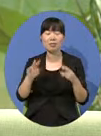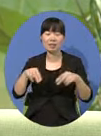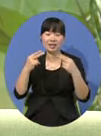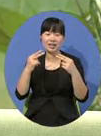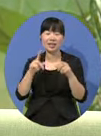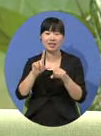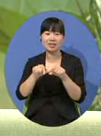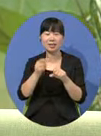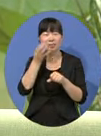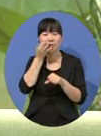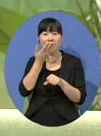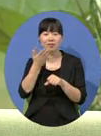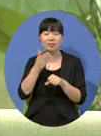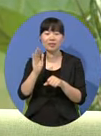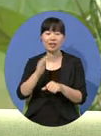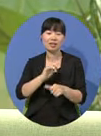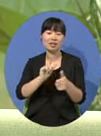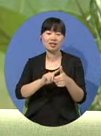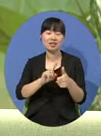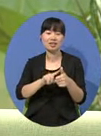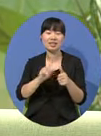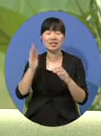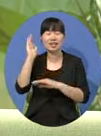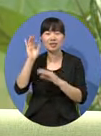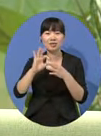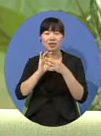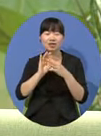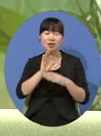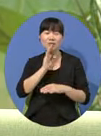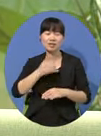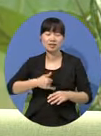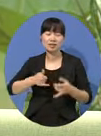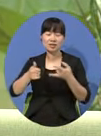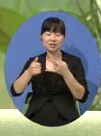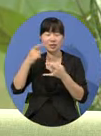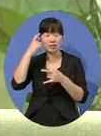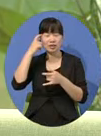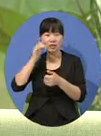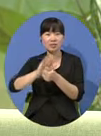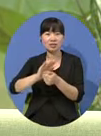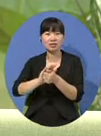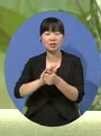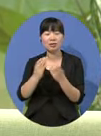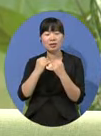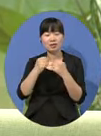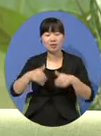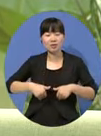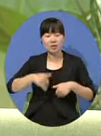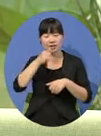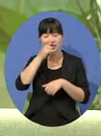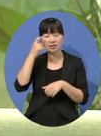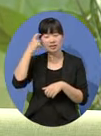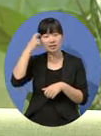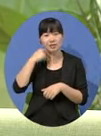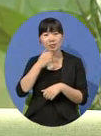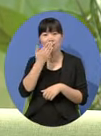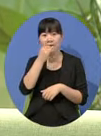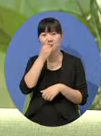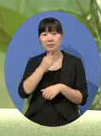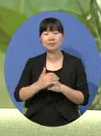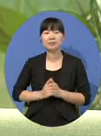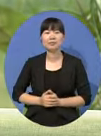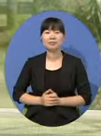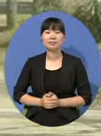텐데요. 이 현호훈의 이야기를 통해서 아, 우리 아이들한테도 정말 이런 정신적인 멘토가 많이 필요할 수도 있겠구나라는 걸 느끼실 수 있을 겁니다. 함께